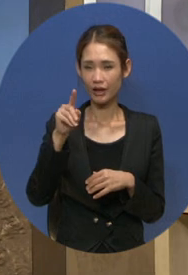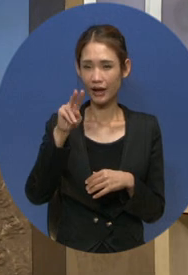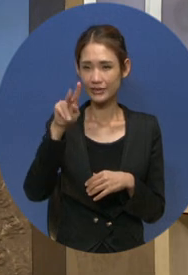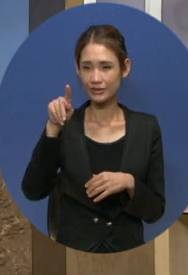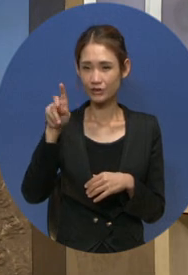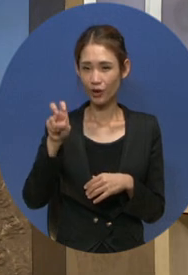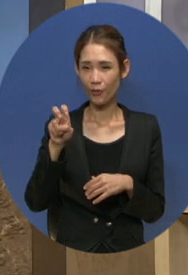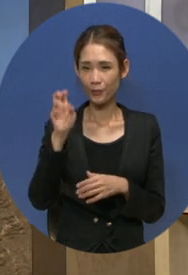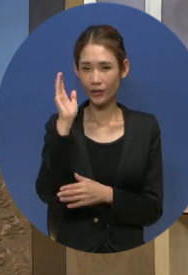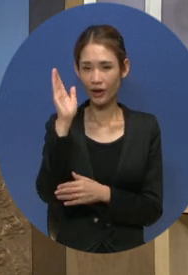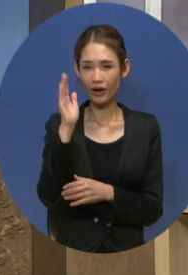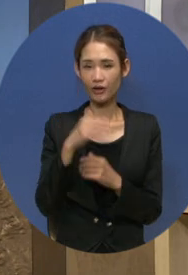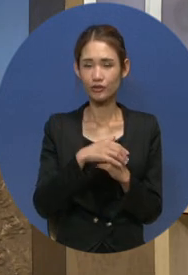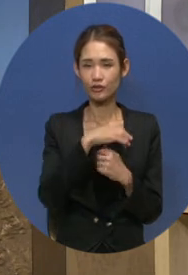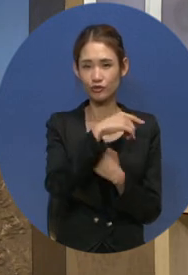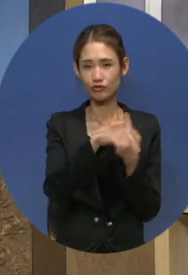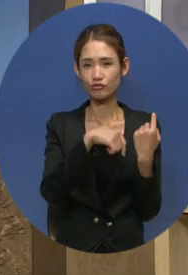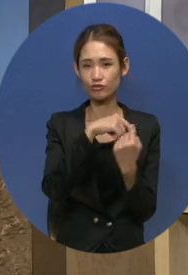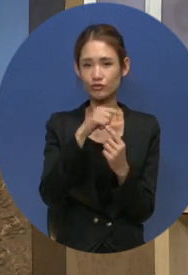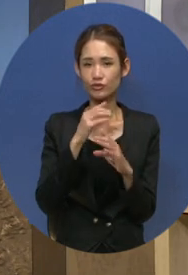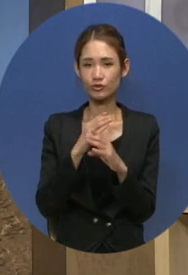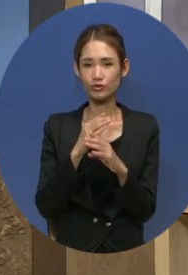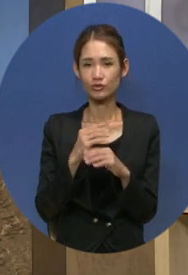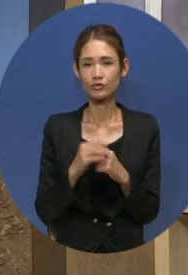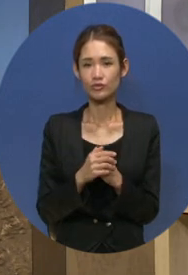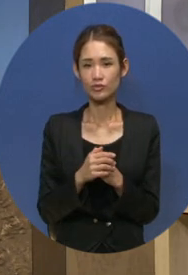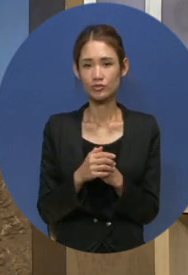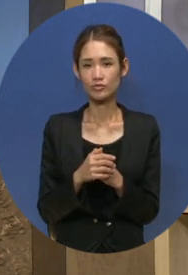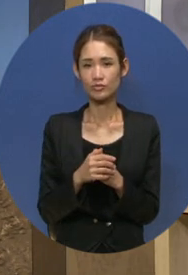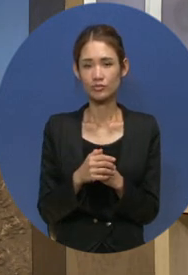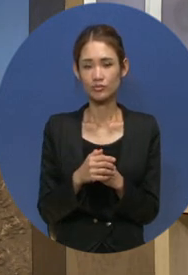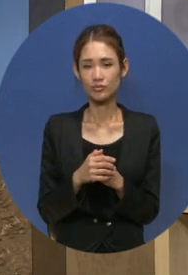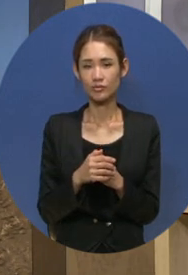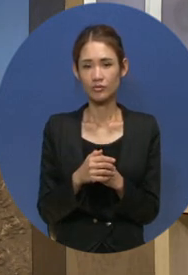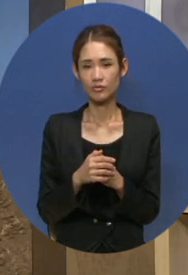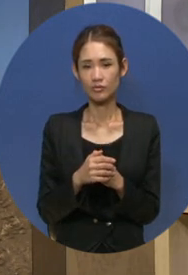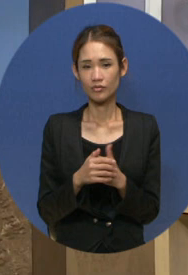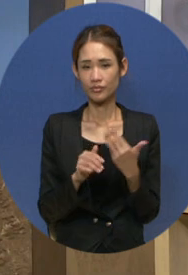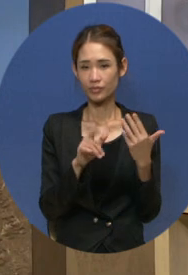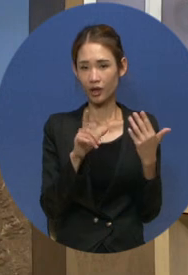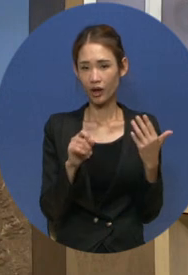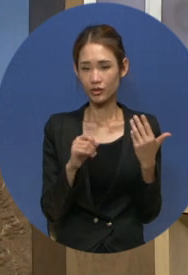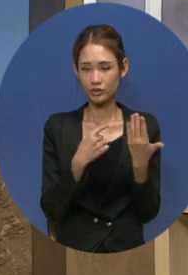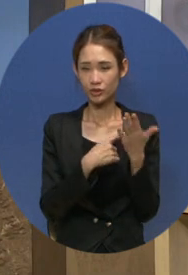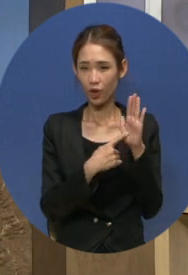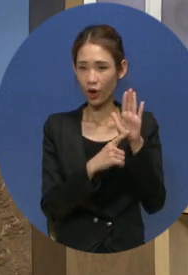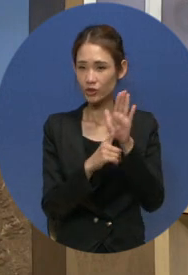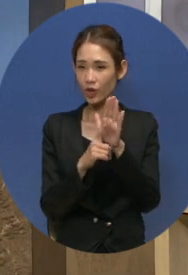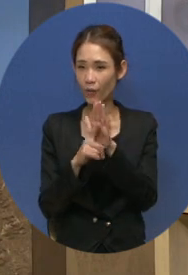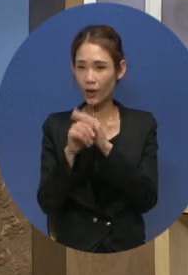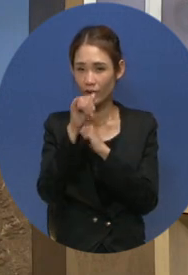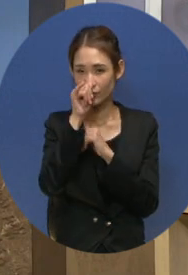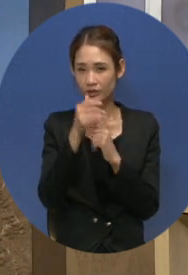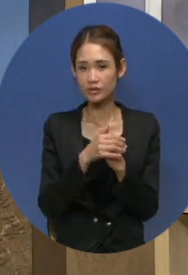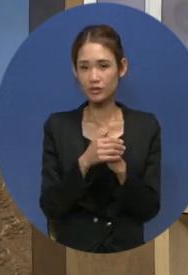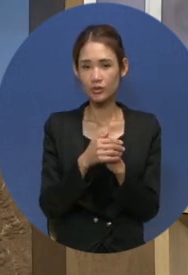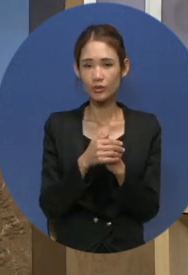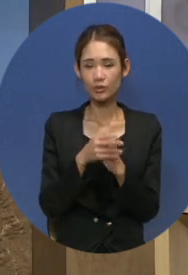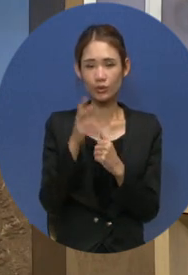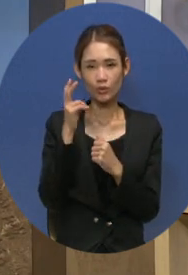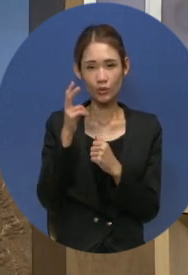블라썸 아카데미를 운영하고 계십니다. 네, 네. 이제 이 지난 8월에는 전시회도 여셨다고